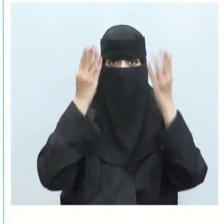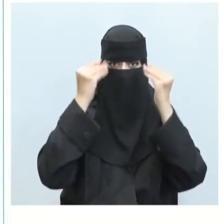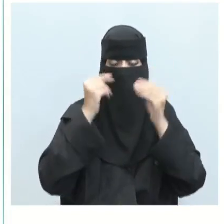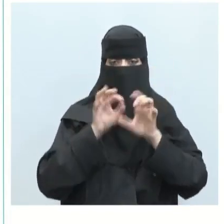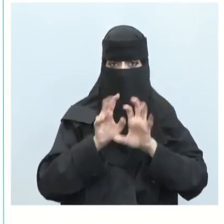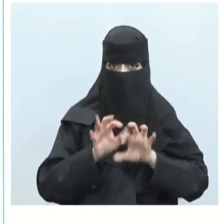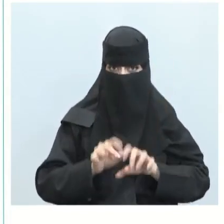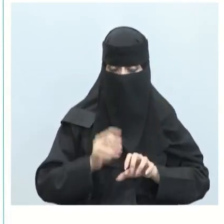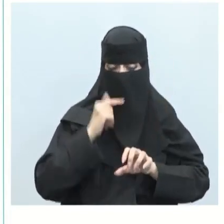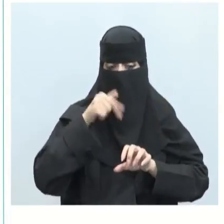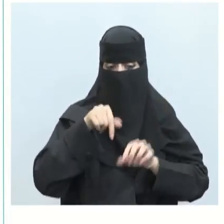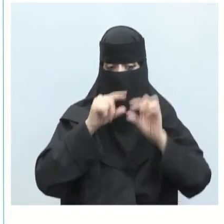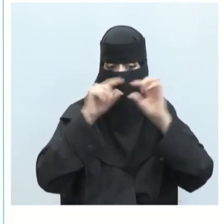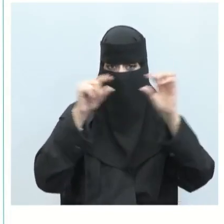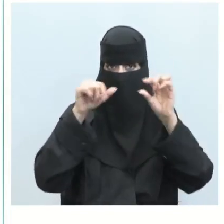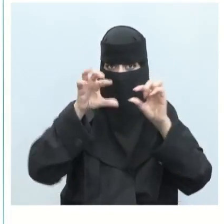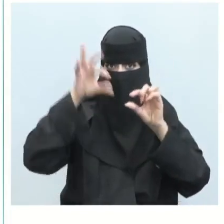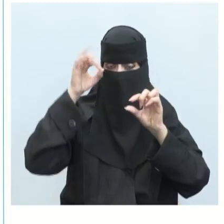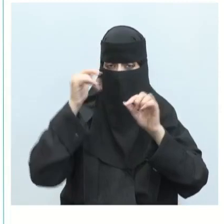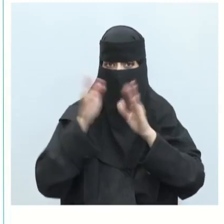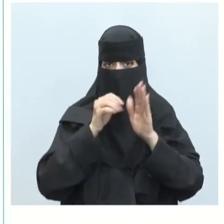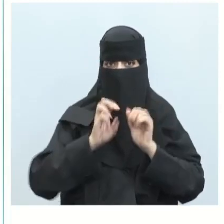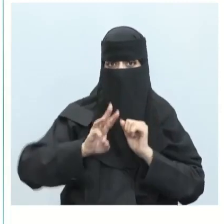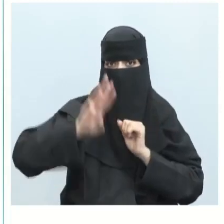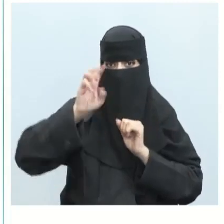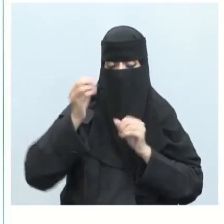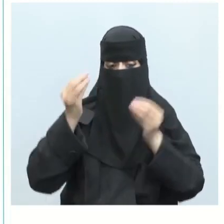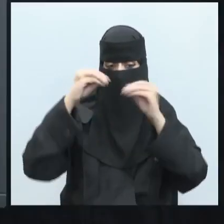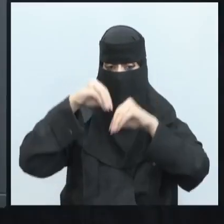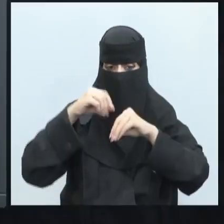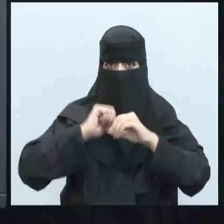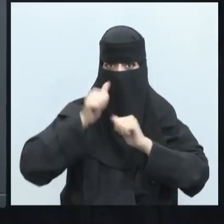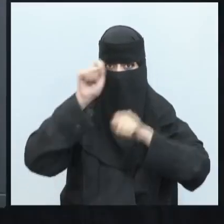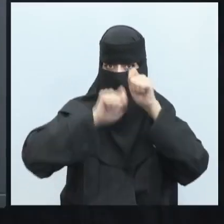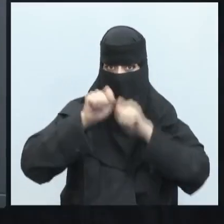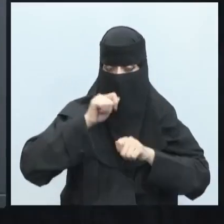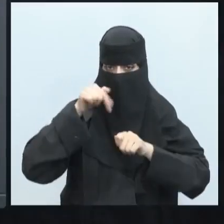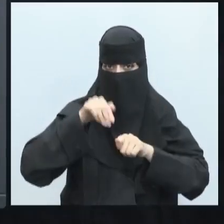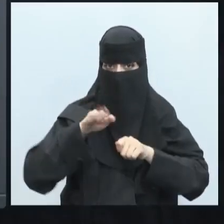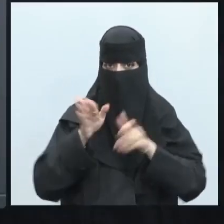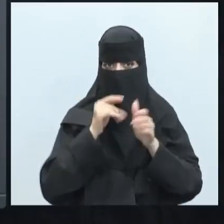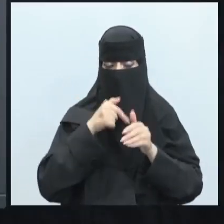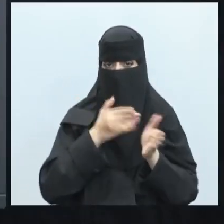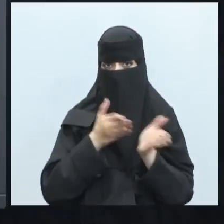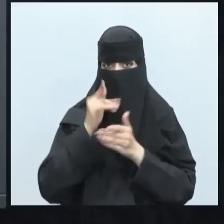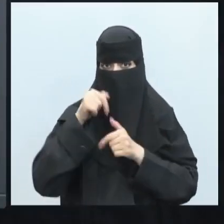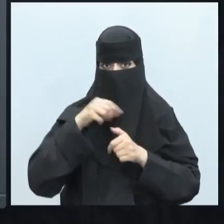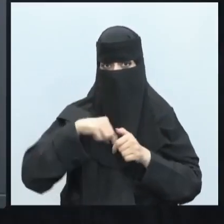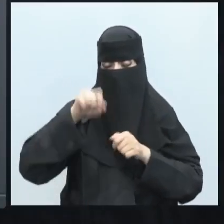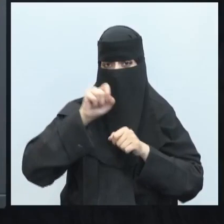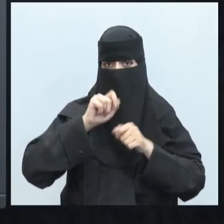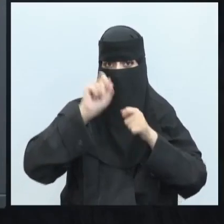فيها في بي ان بروفايدر نقوم باختيار ويندوز لت ان سنقوم باستخدام خدمه الشبكه